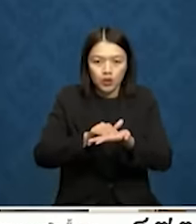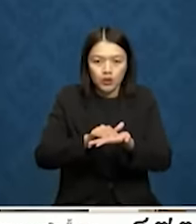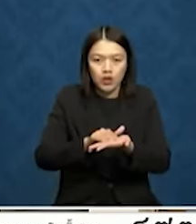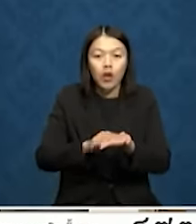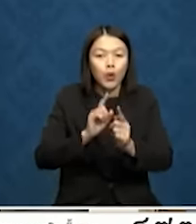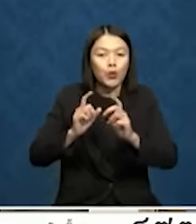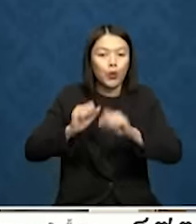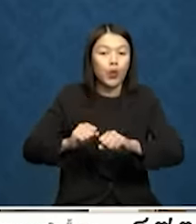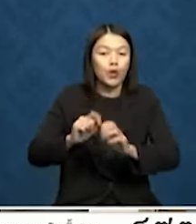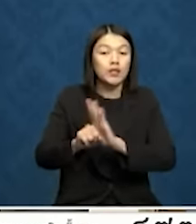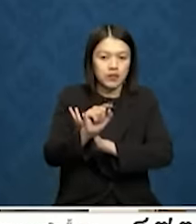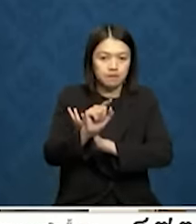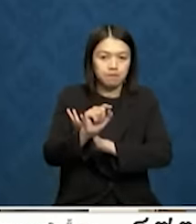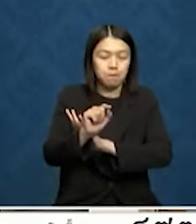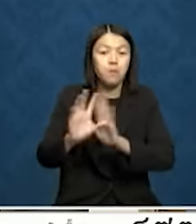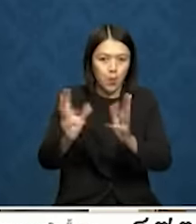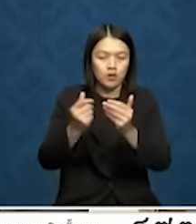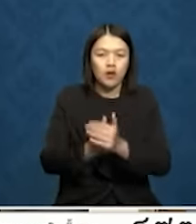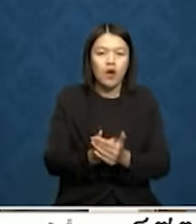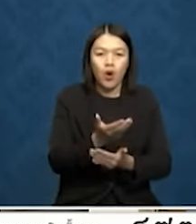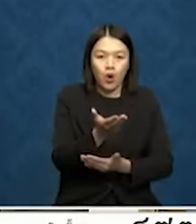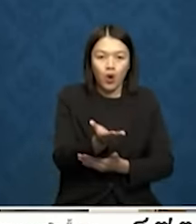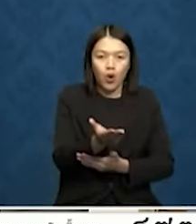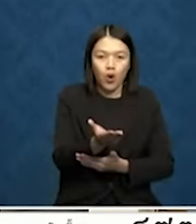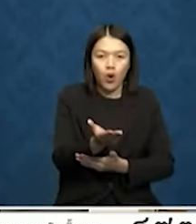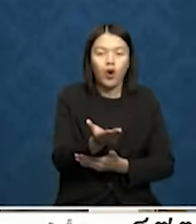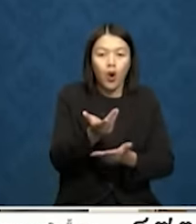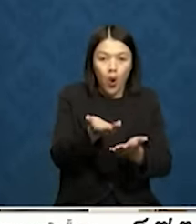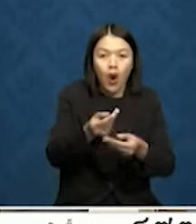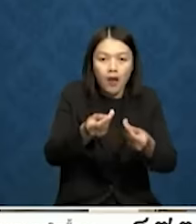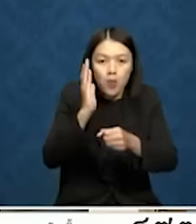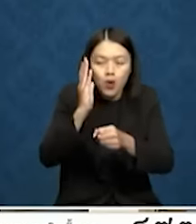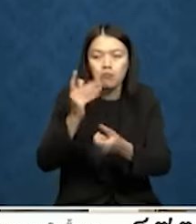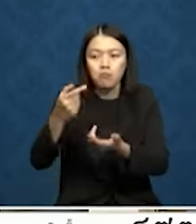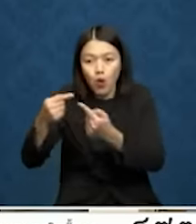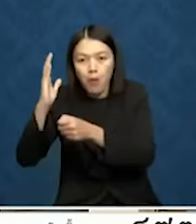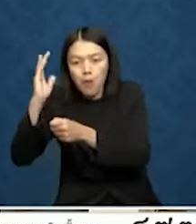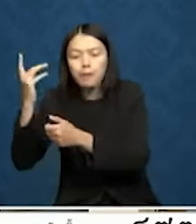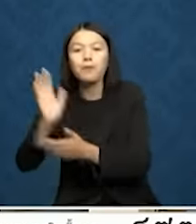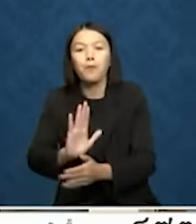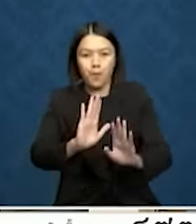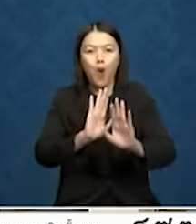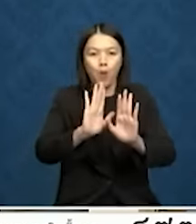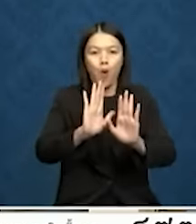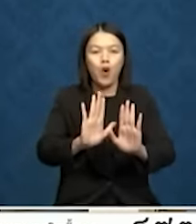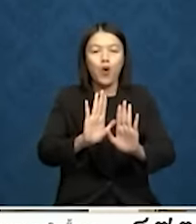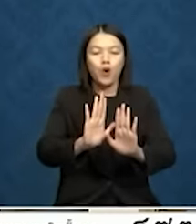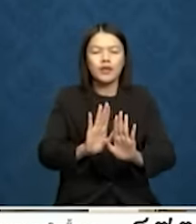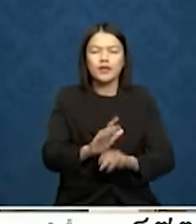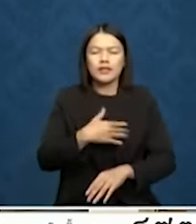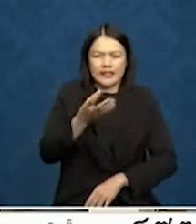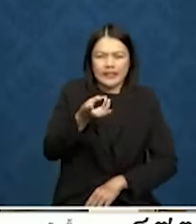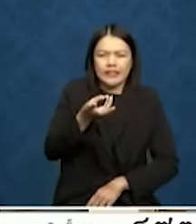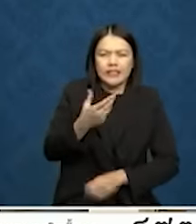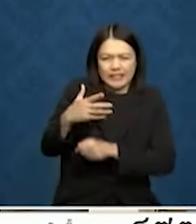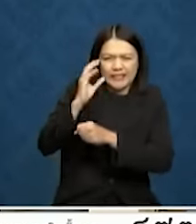กลงกันว่า20นาทีเดี๋ยวผมอนุญาตให้ท่านอื่นก็จะขอพูดต่อนะผมว่าเอาแค่นี้ก่อนเดี๋ยว ครับท่านประธานนิดเดียวครับเพราะว่